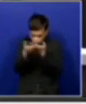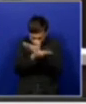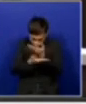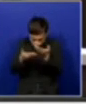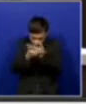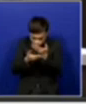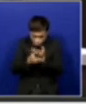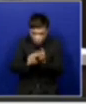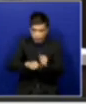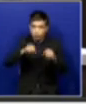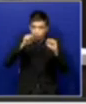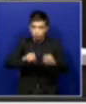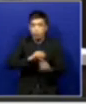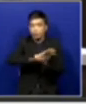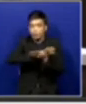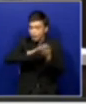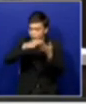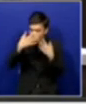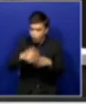105วัน